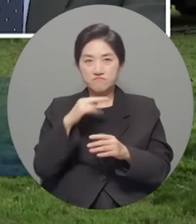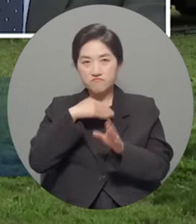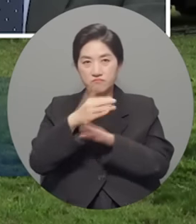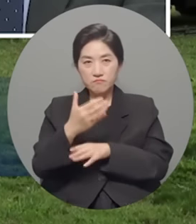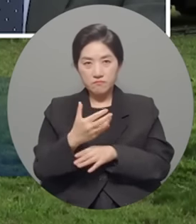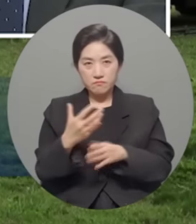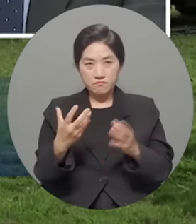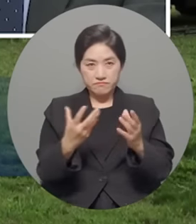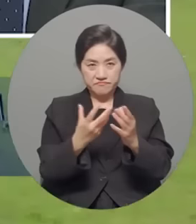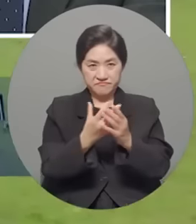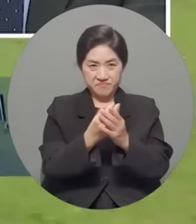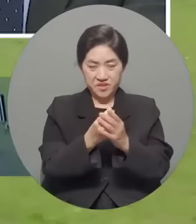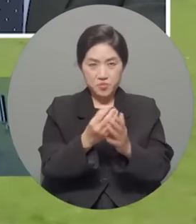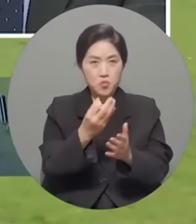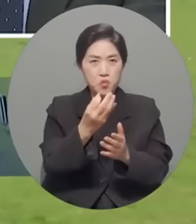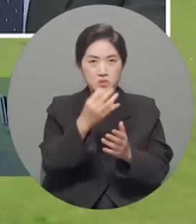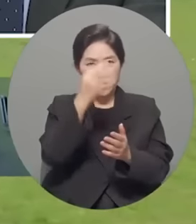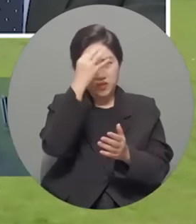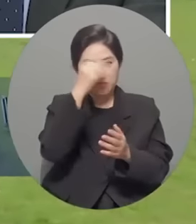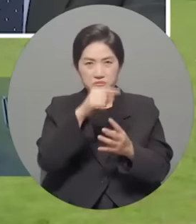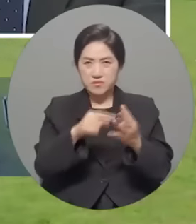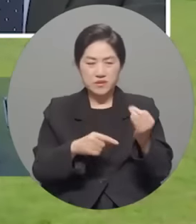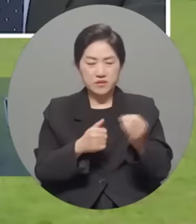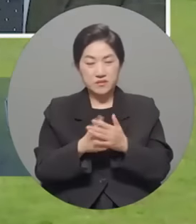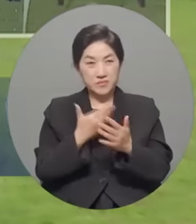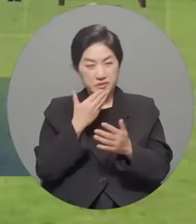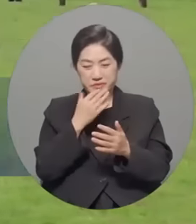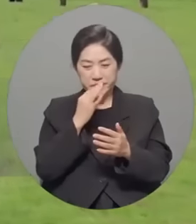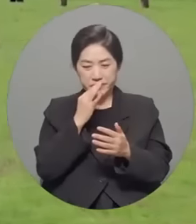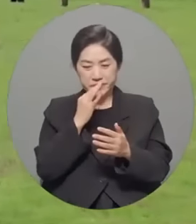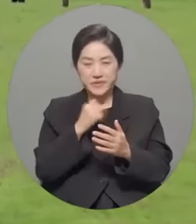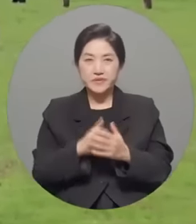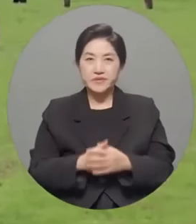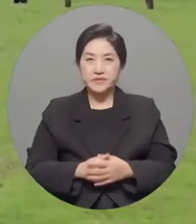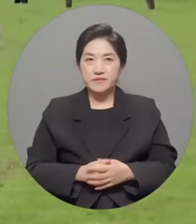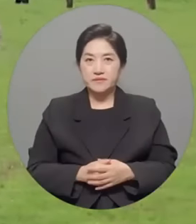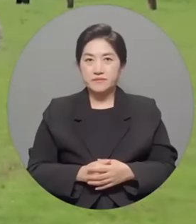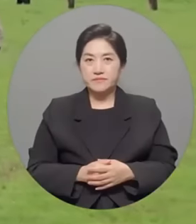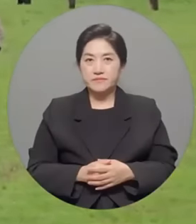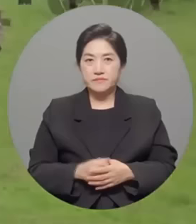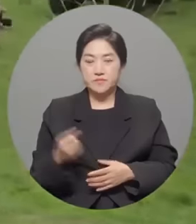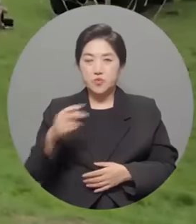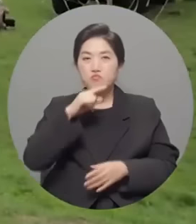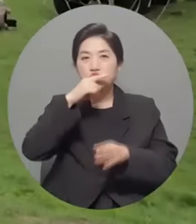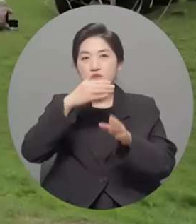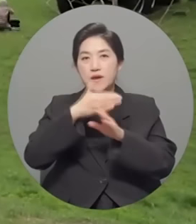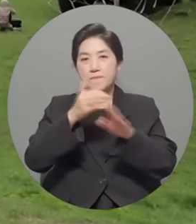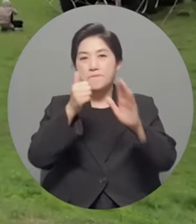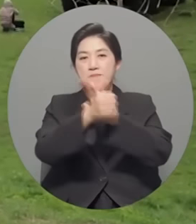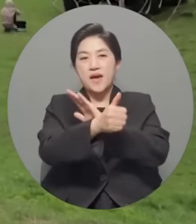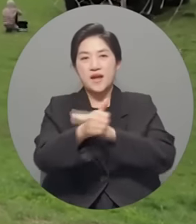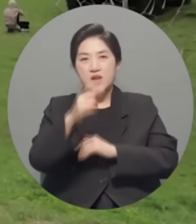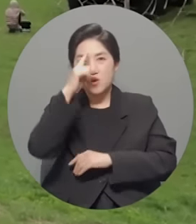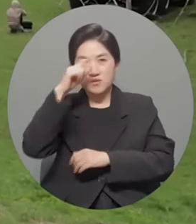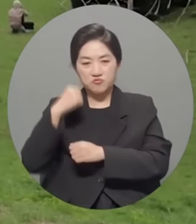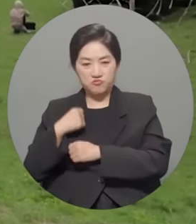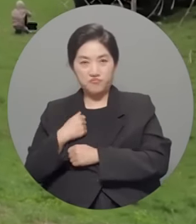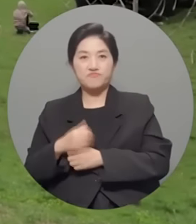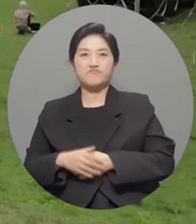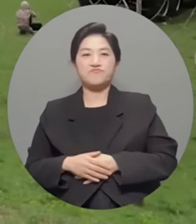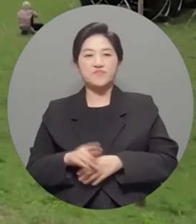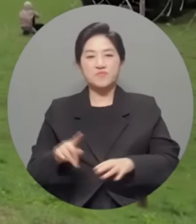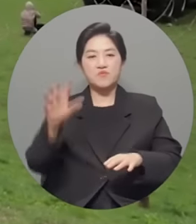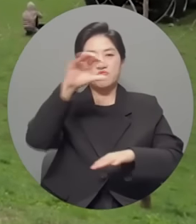갖추기는 비용뿐만 아니라 기술 여러 가지 측면에서 사실상 어렵다. 아울러 북한을 방문한 러시아 군 당국자들이